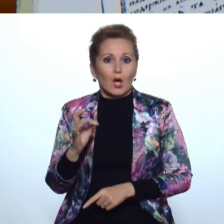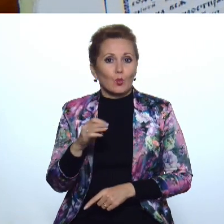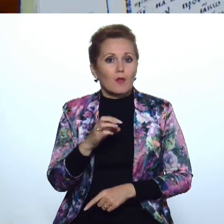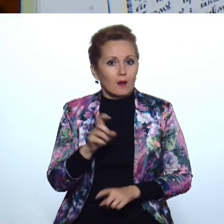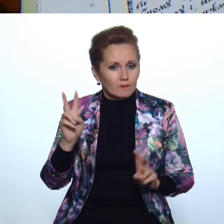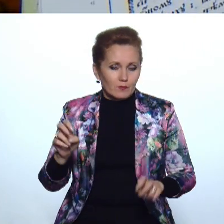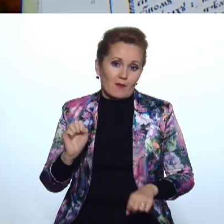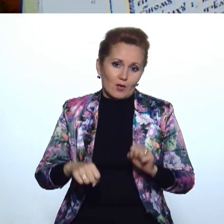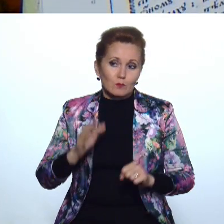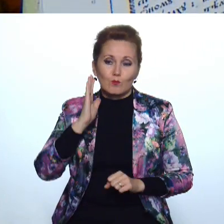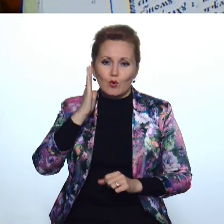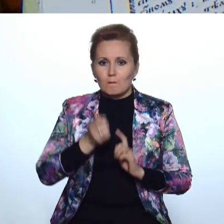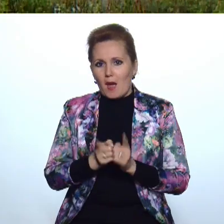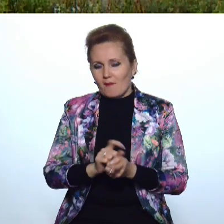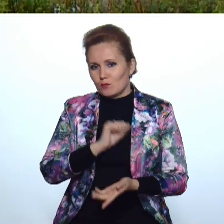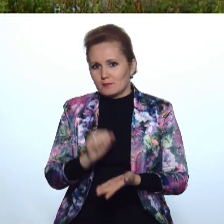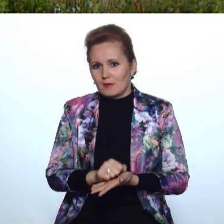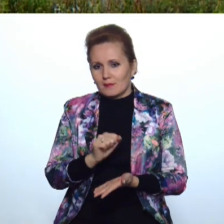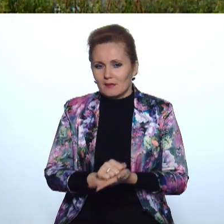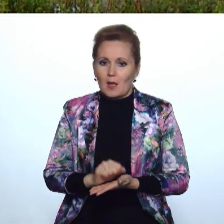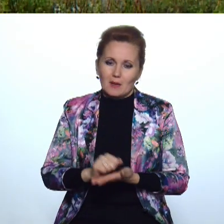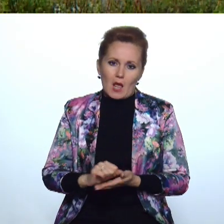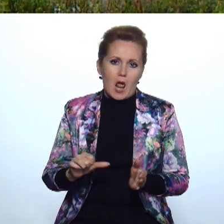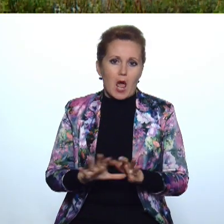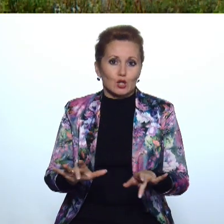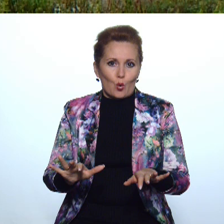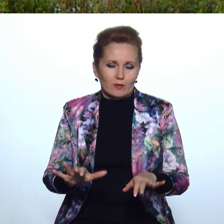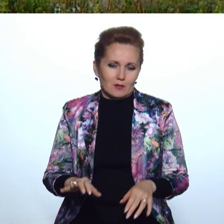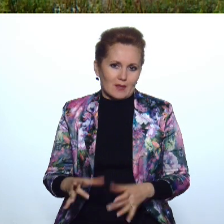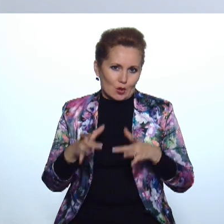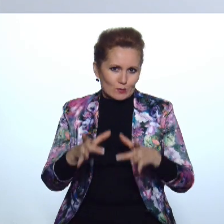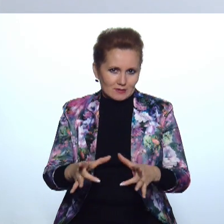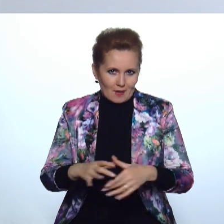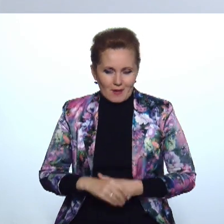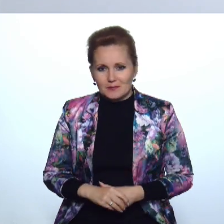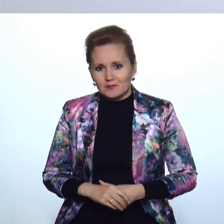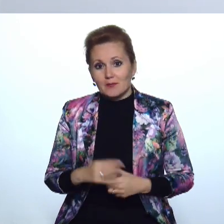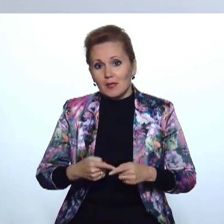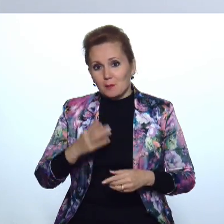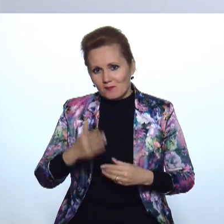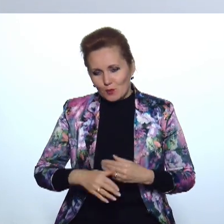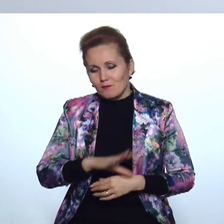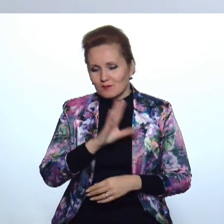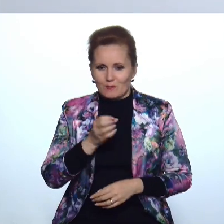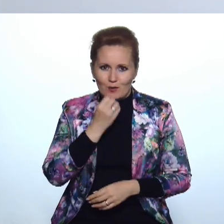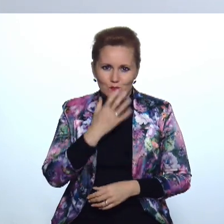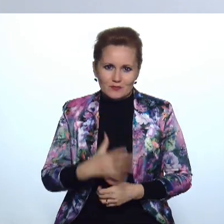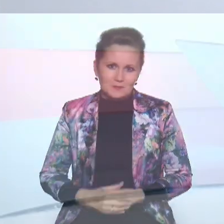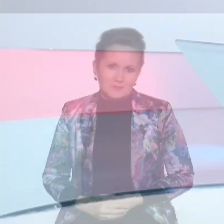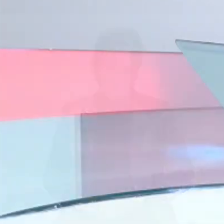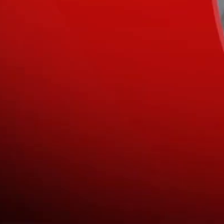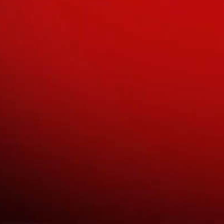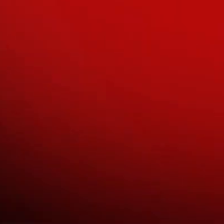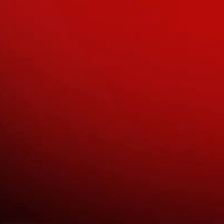Возможно, в будущем переводы будут опубликованы на печатных или электронных носителях. На этом я с вами прощаюсь. До встречи.